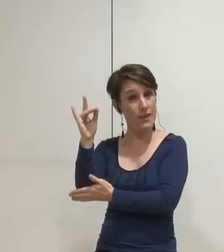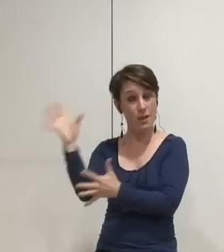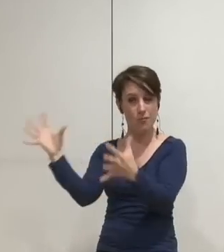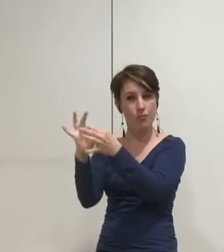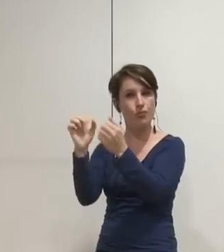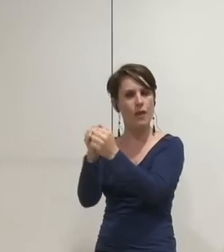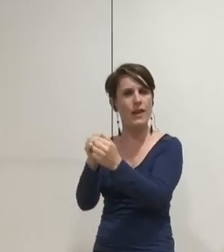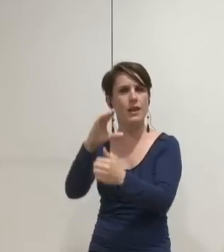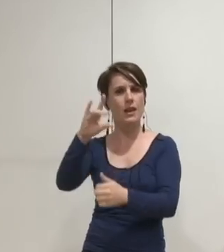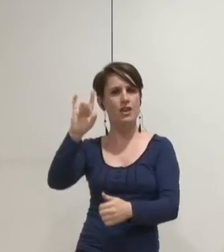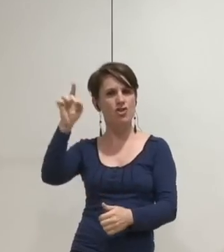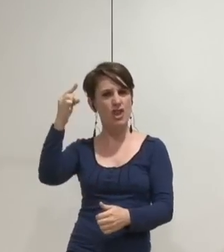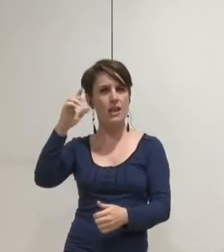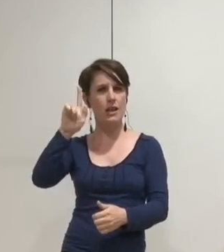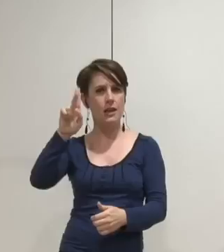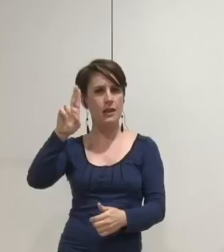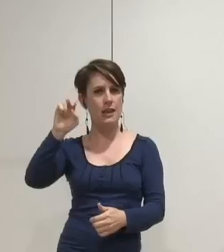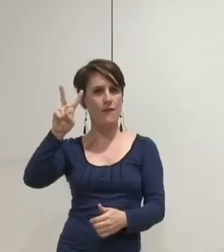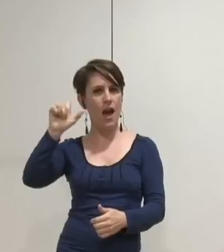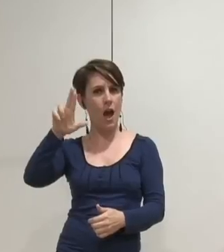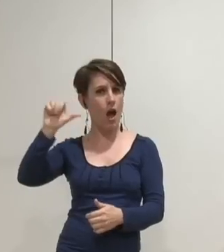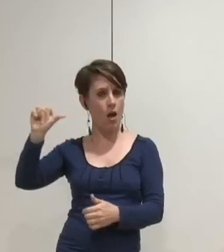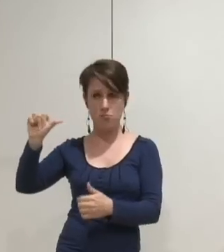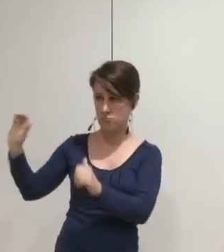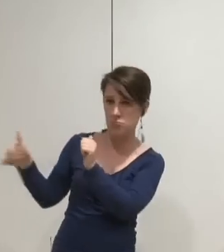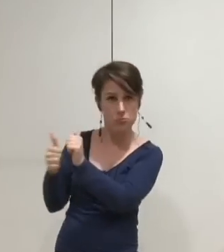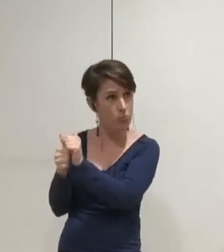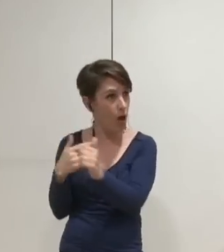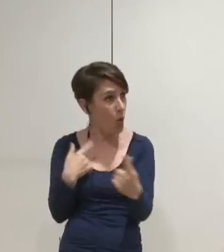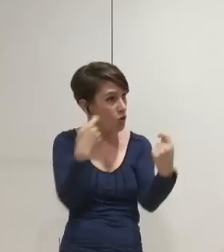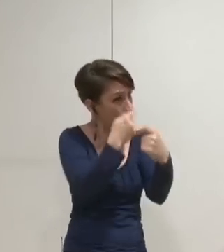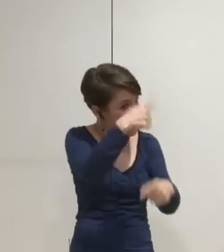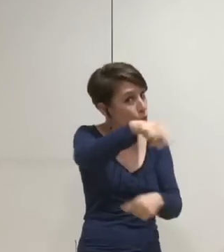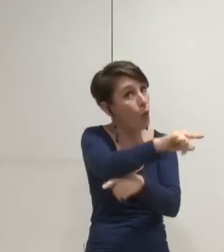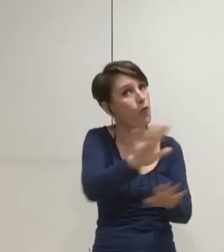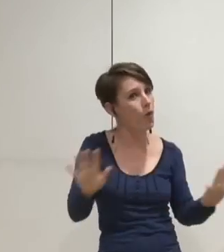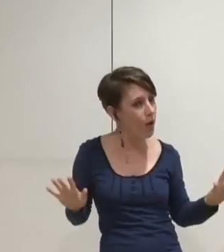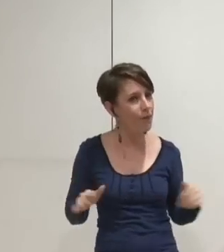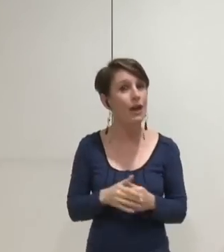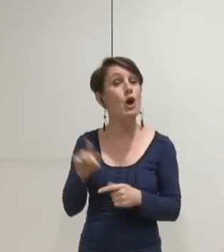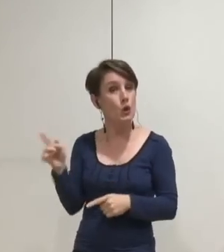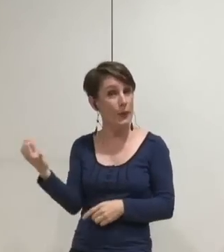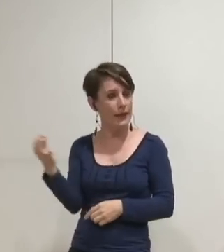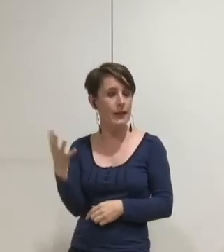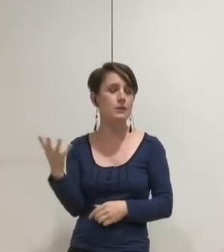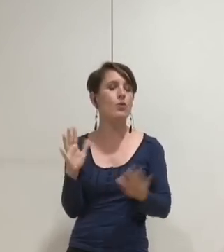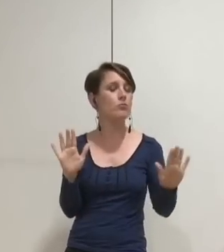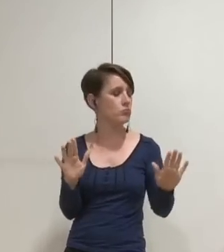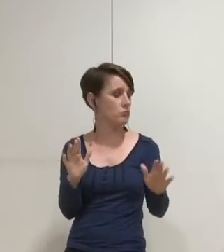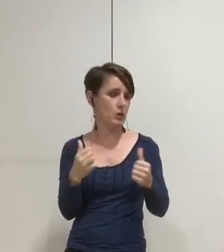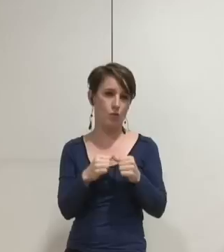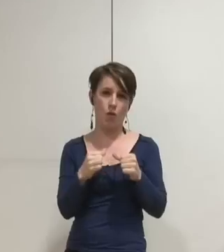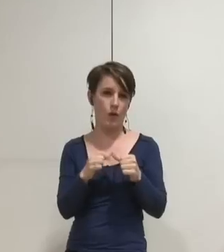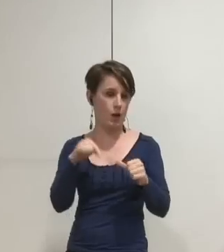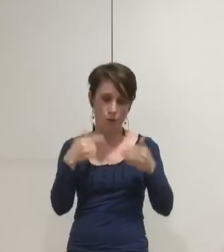à l'Assemblée il écrivait pour raconter l'histoire que l'on souhaite commençons par écarter tous les faits pour nous en tenir aux